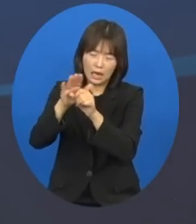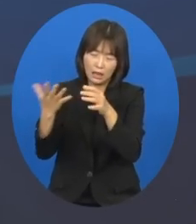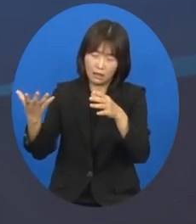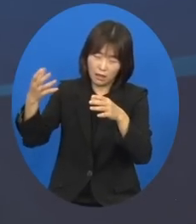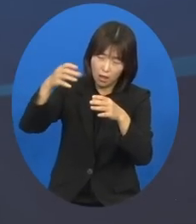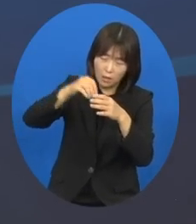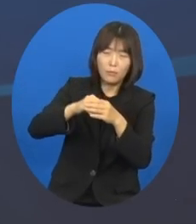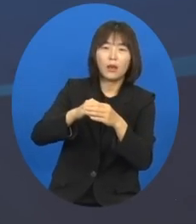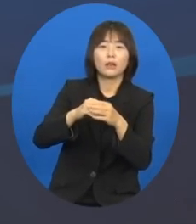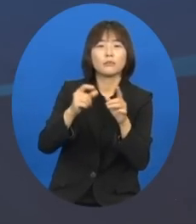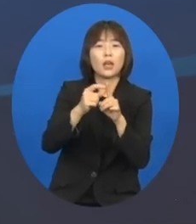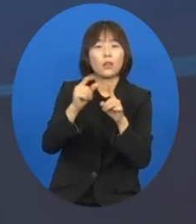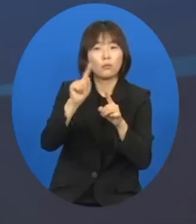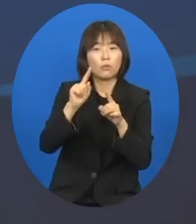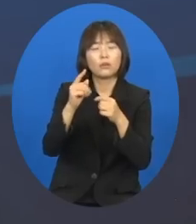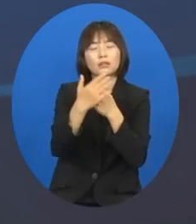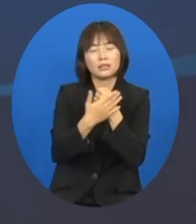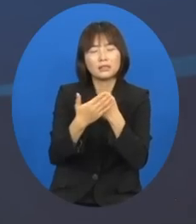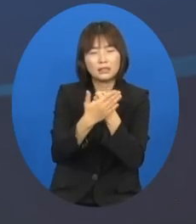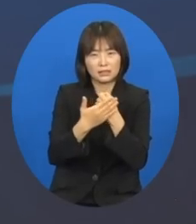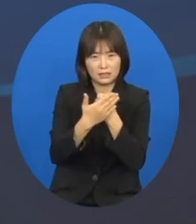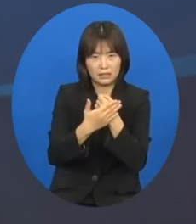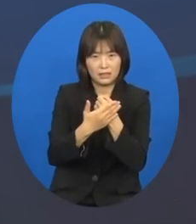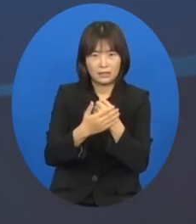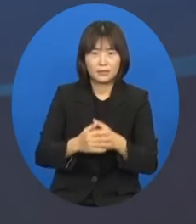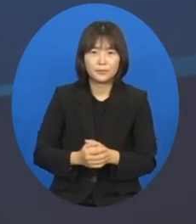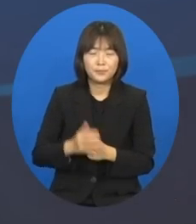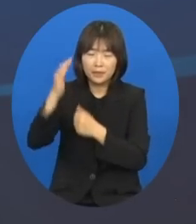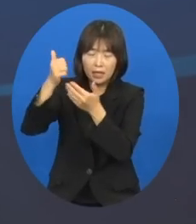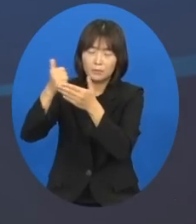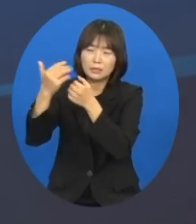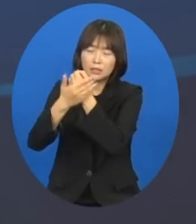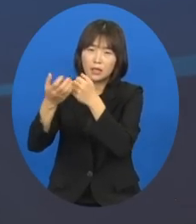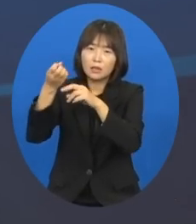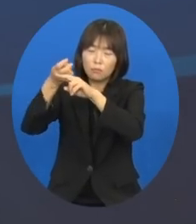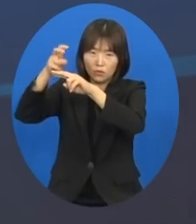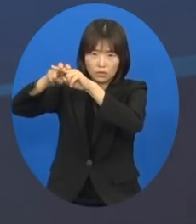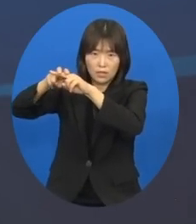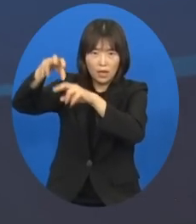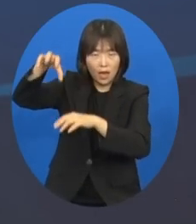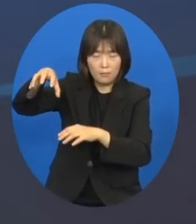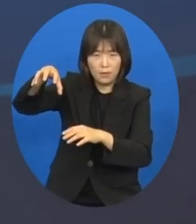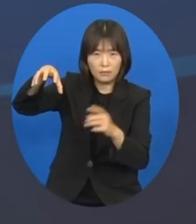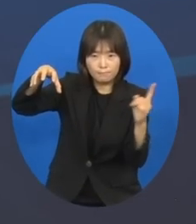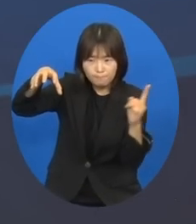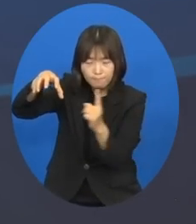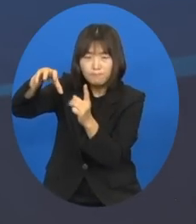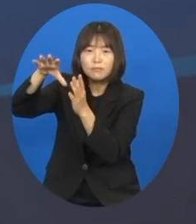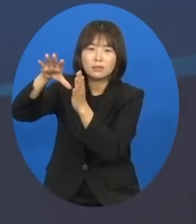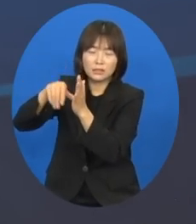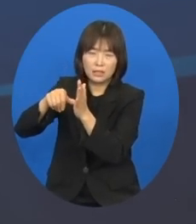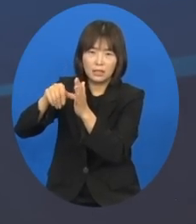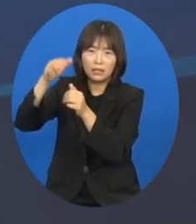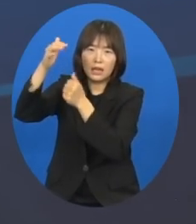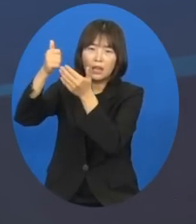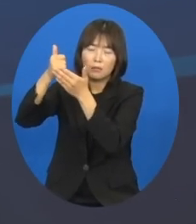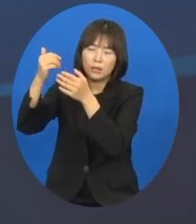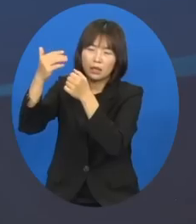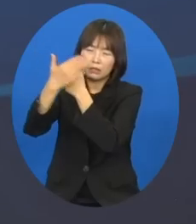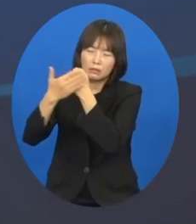은혜거든요 하나님의 은혜의 보좌 앞으로 나왔을 때 하나님이 우리에게 은혜를 베풀어 주시기